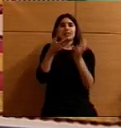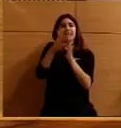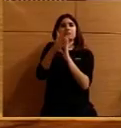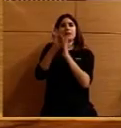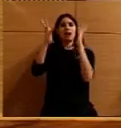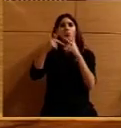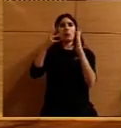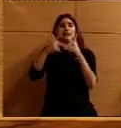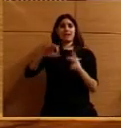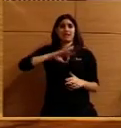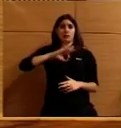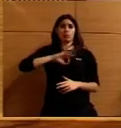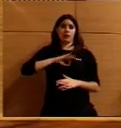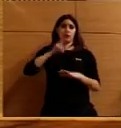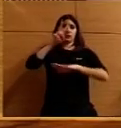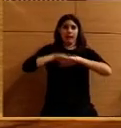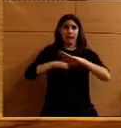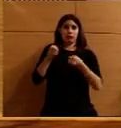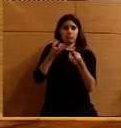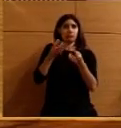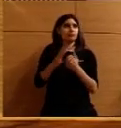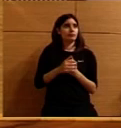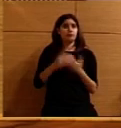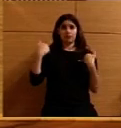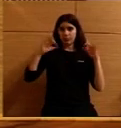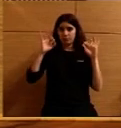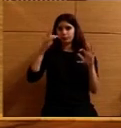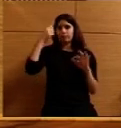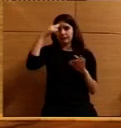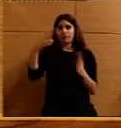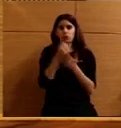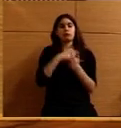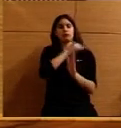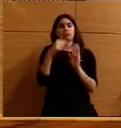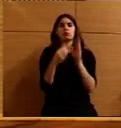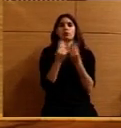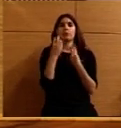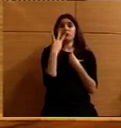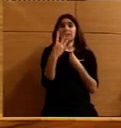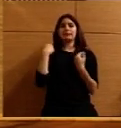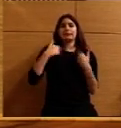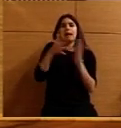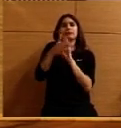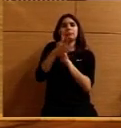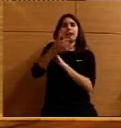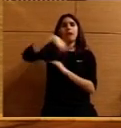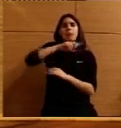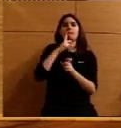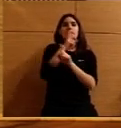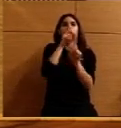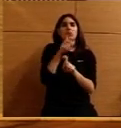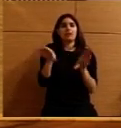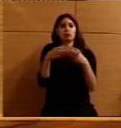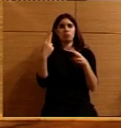la presidència i diputats delegats. Donem compte. Punt número 3, dació de compte de les preguntes dels